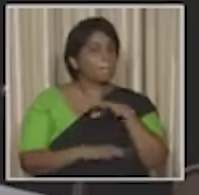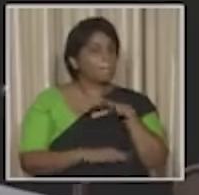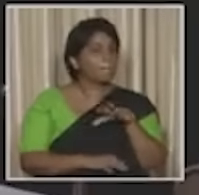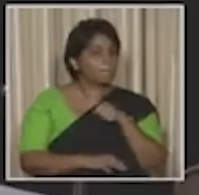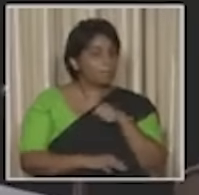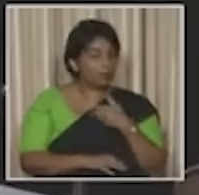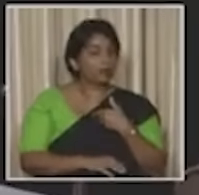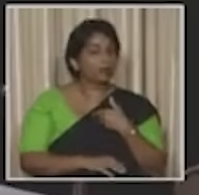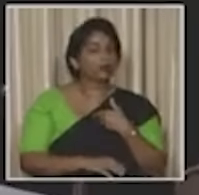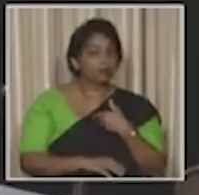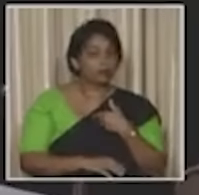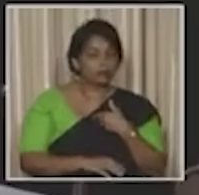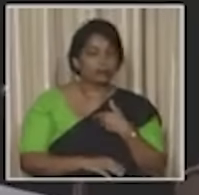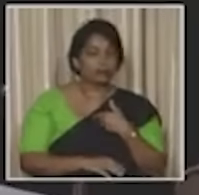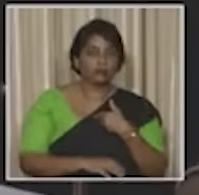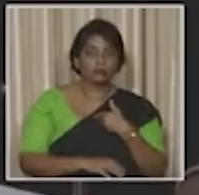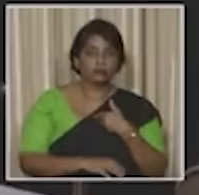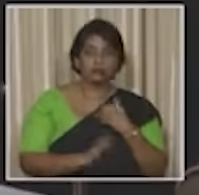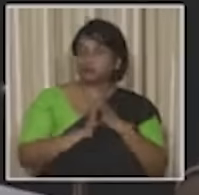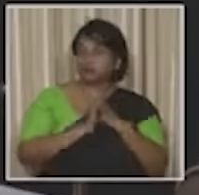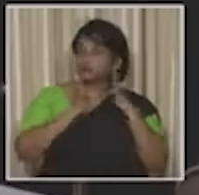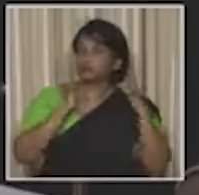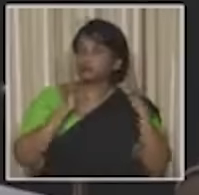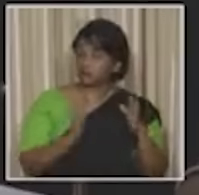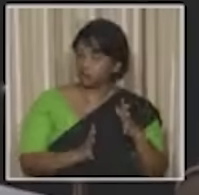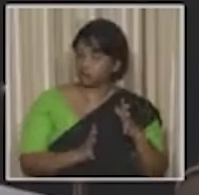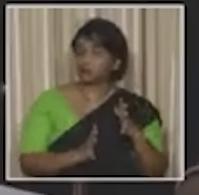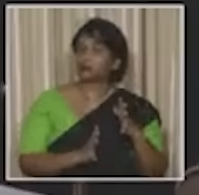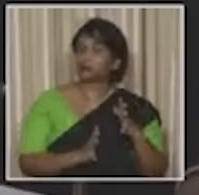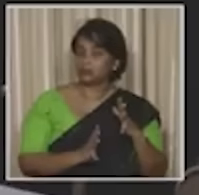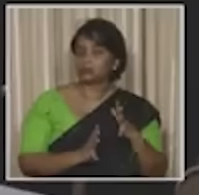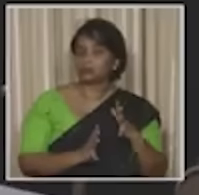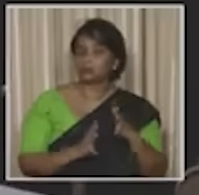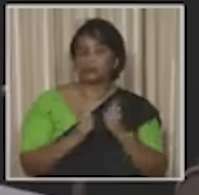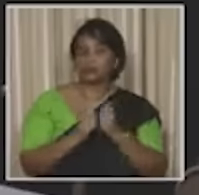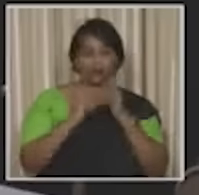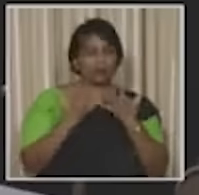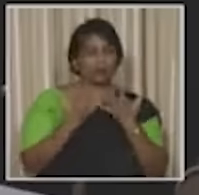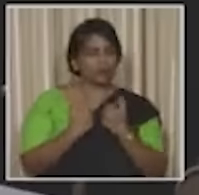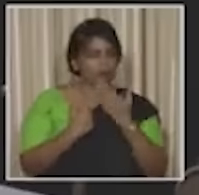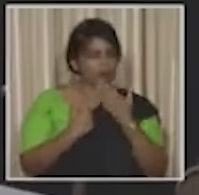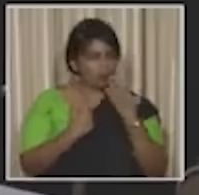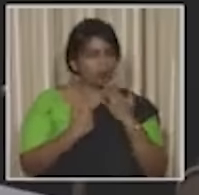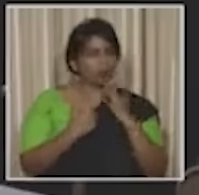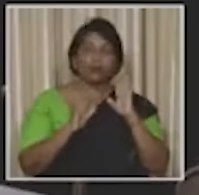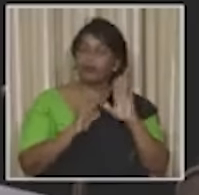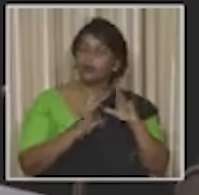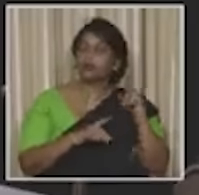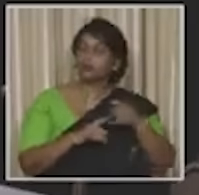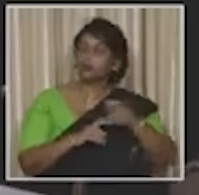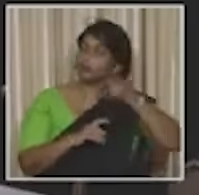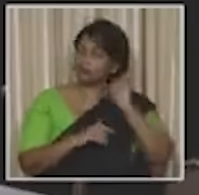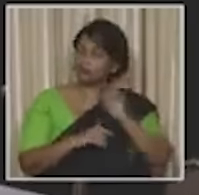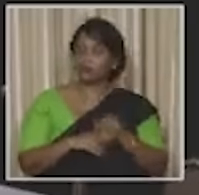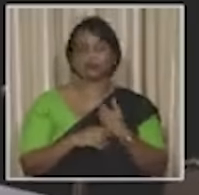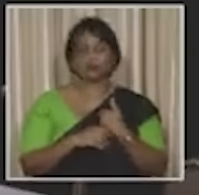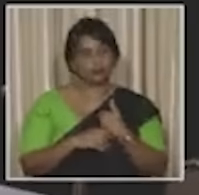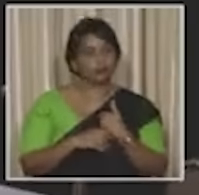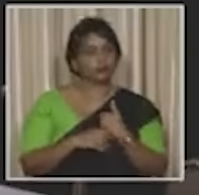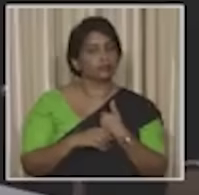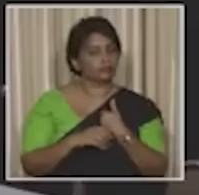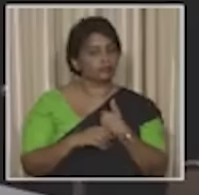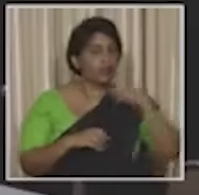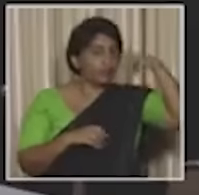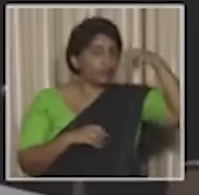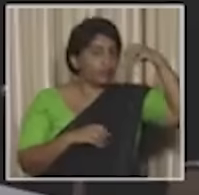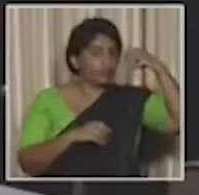paribhojaneyata wada adhika me vibhavayak apita thibenawa enisa aya aniwarya lesama